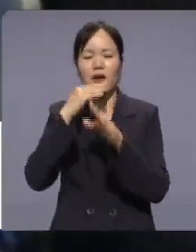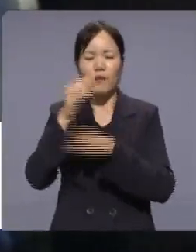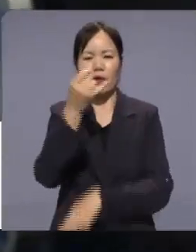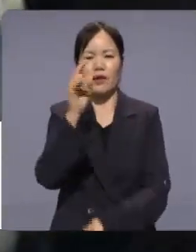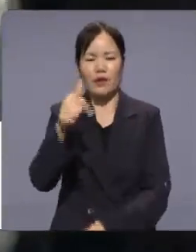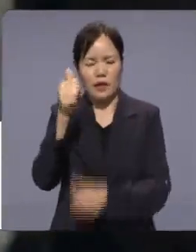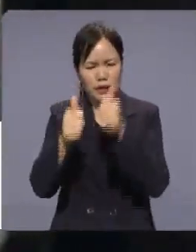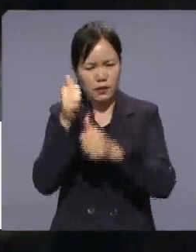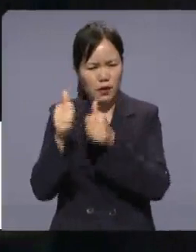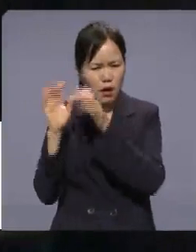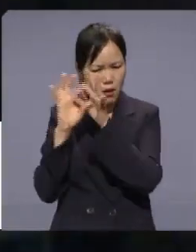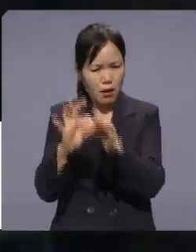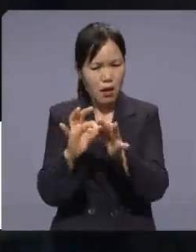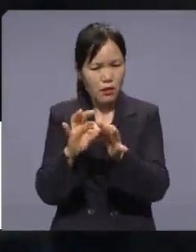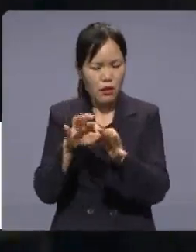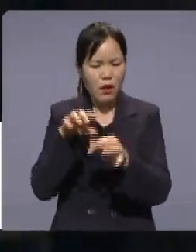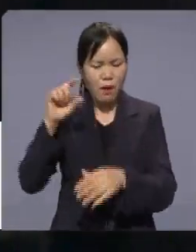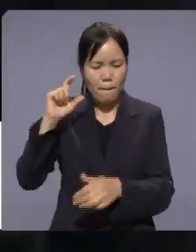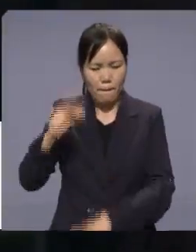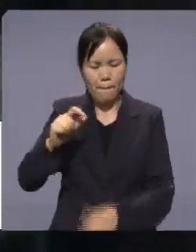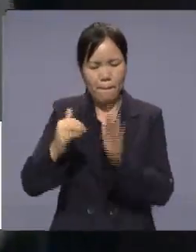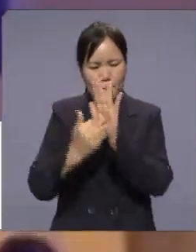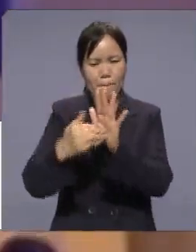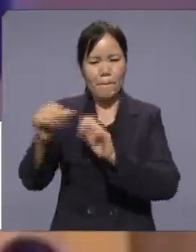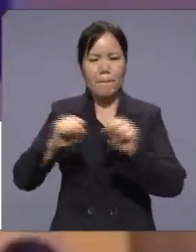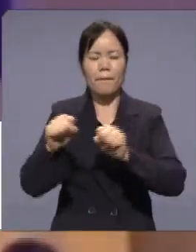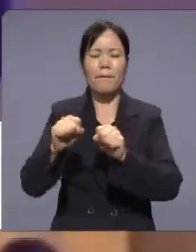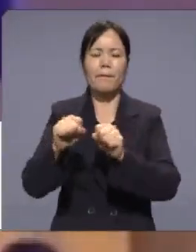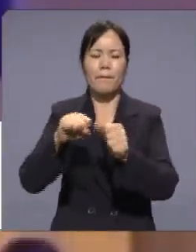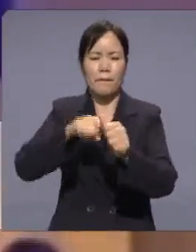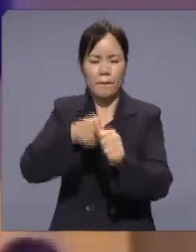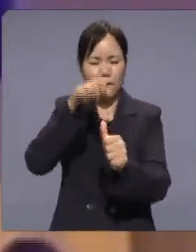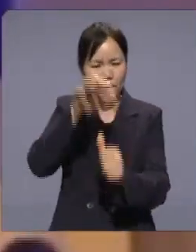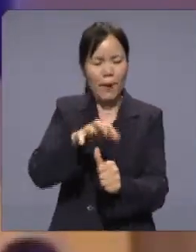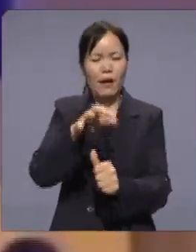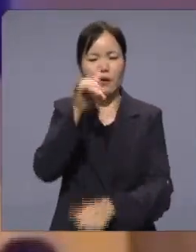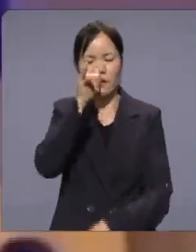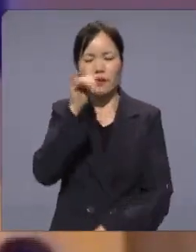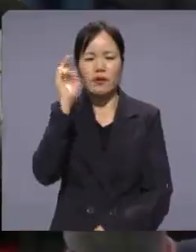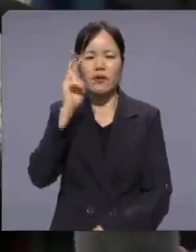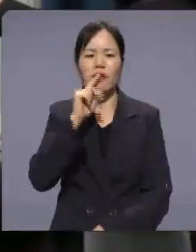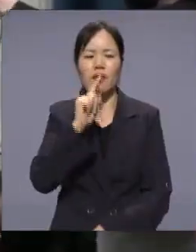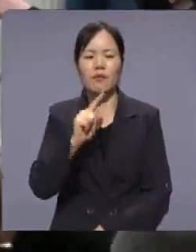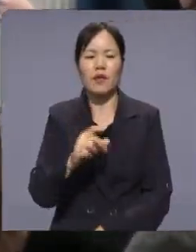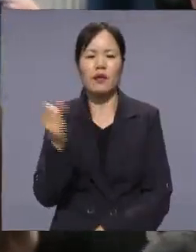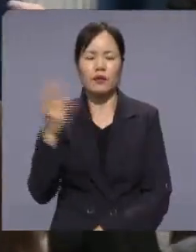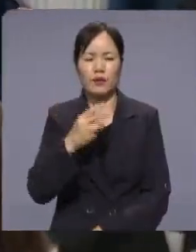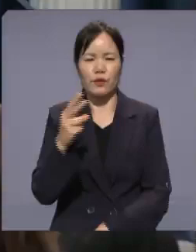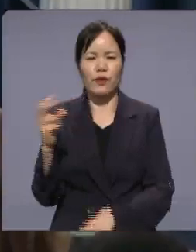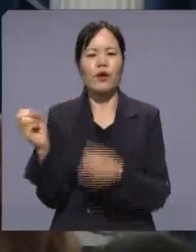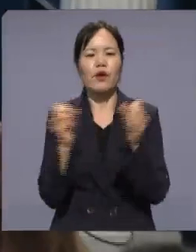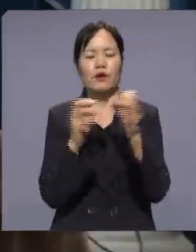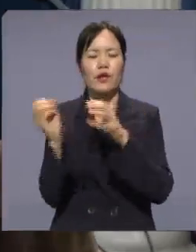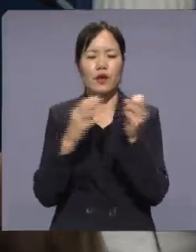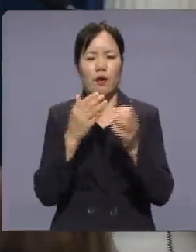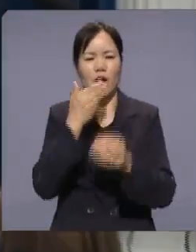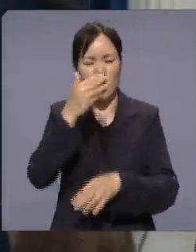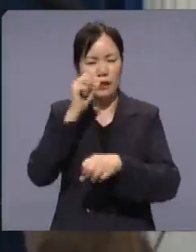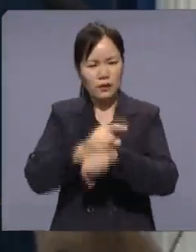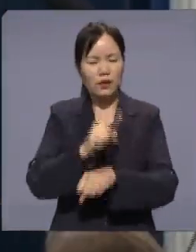핵실험을 강행할 경우 강력한 대응에 직면할 것이라고 경고했습니다. 그러면서 대화의 문도